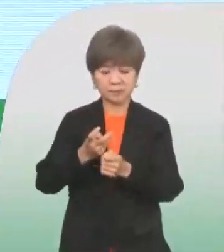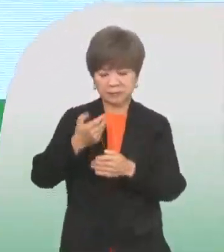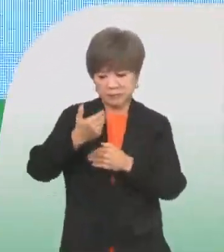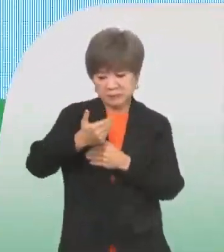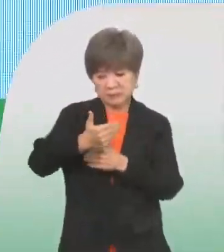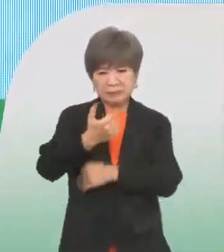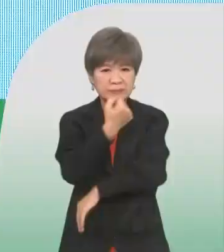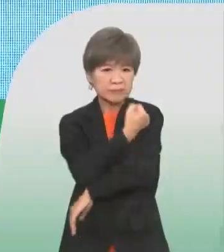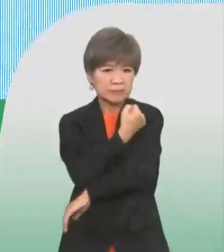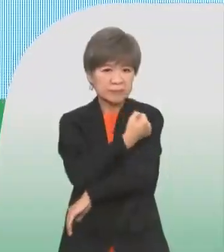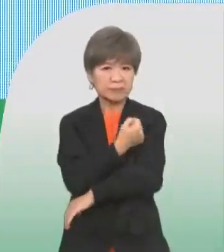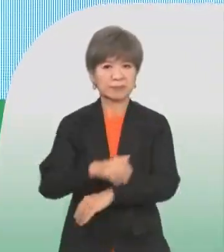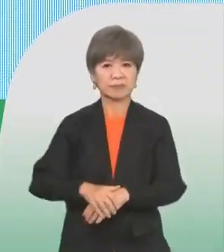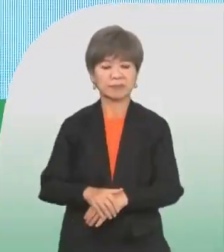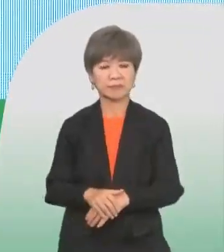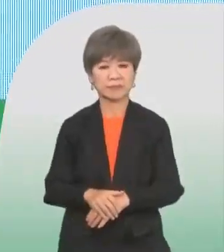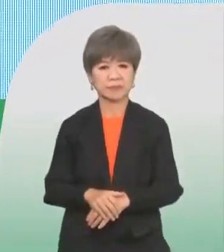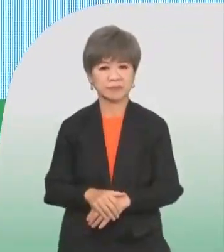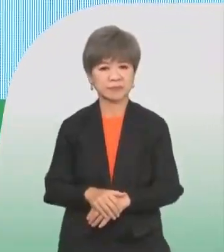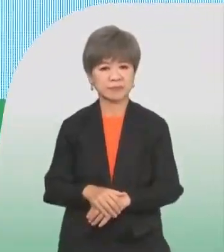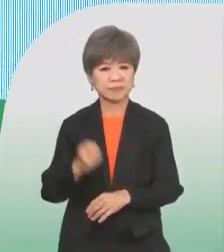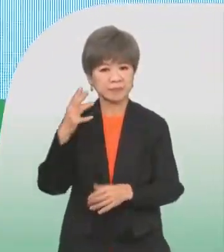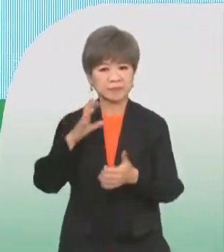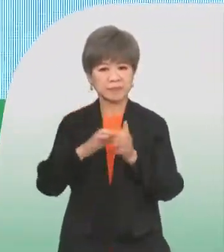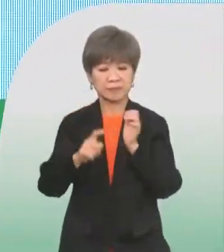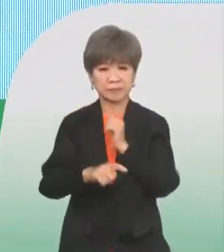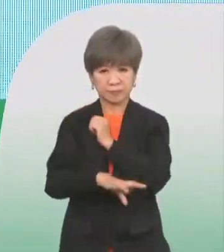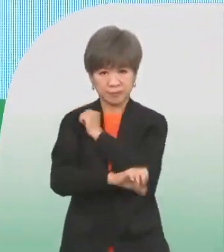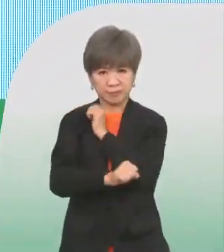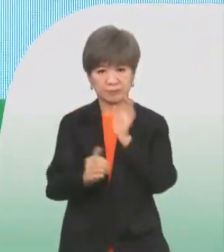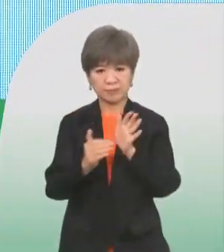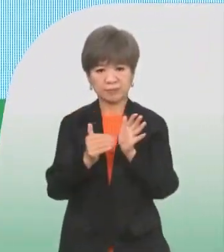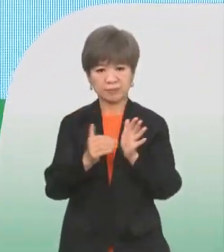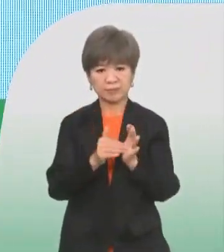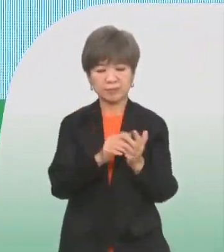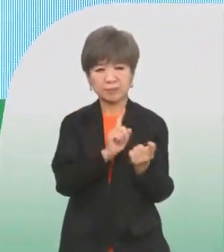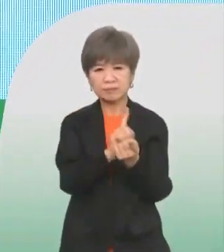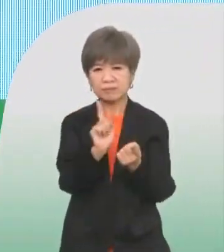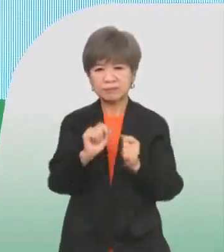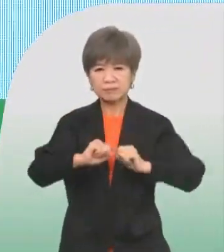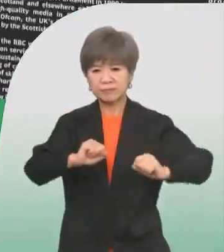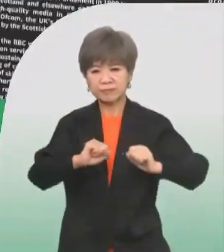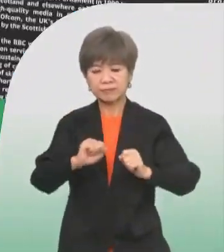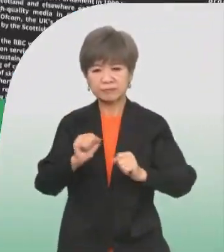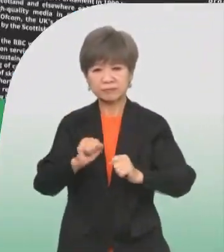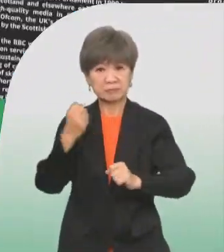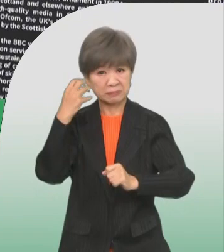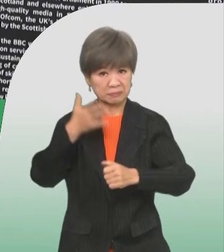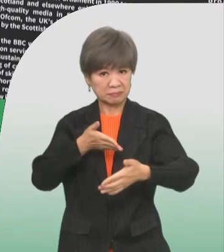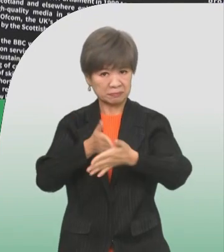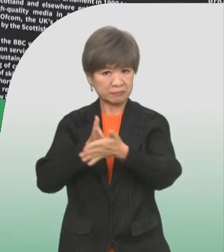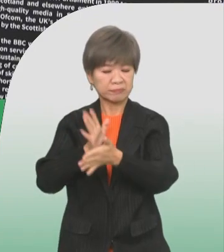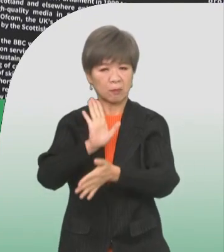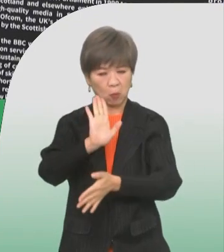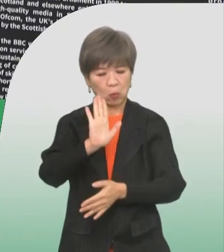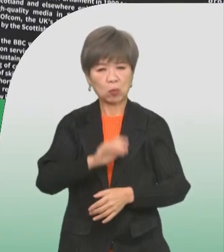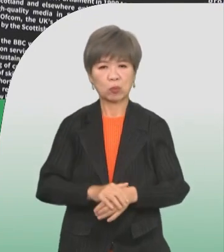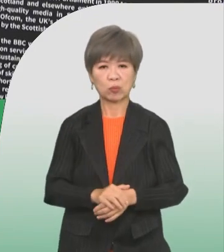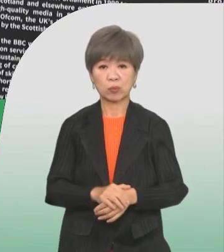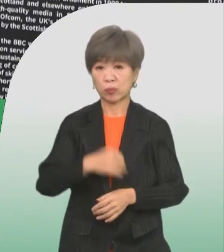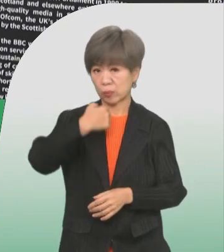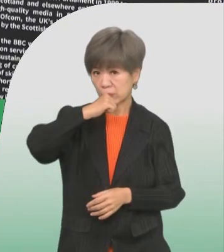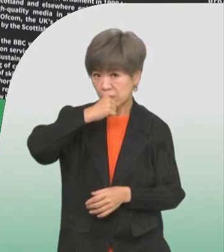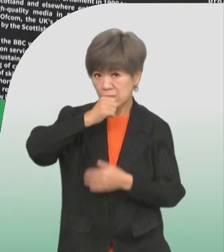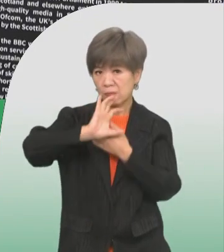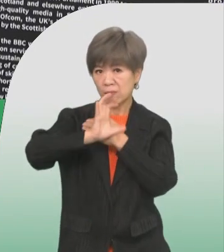苦咧，行啊，唔是讲，稍后来两二十年，行要遇到乜嘅竞争，乜嘅挑战。 无论系境内还是境外嘅足